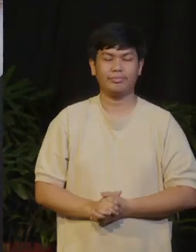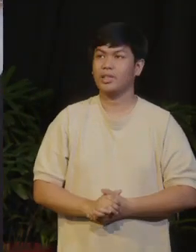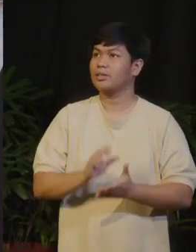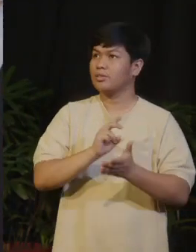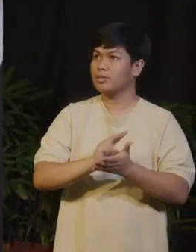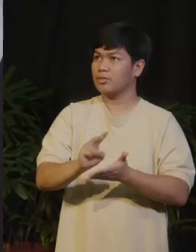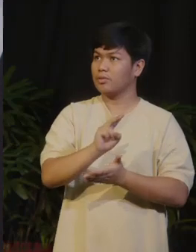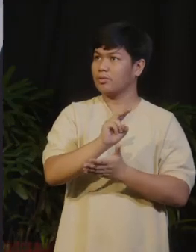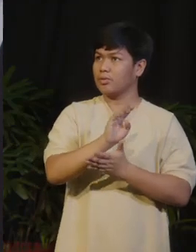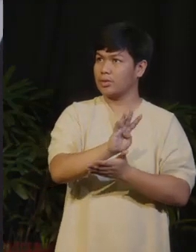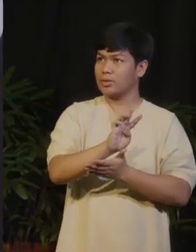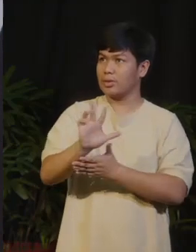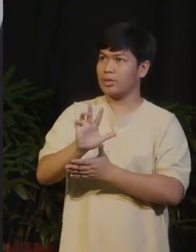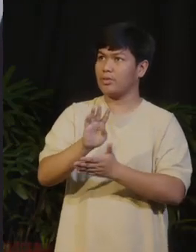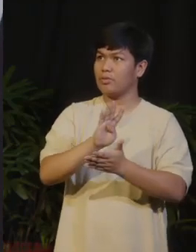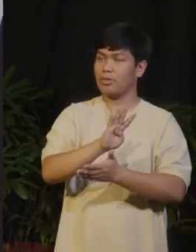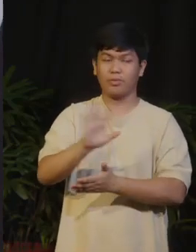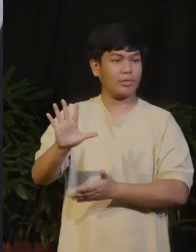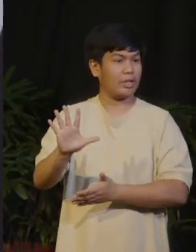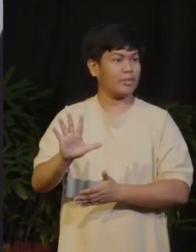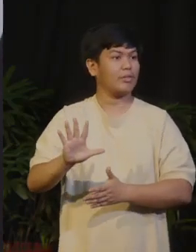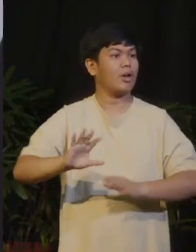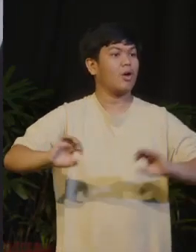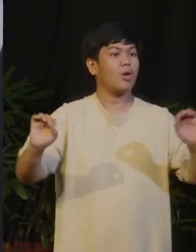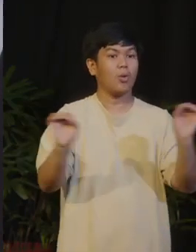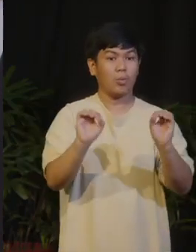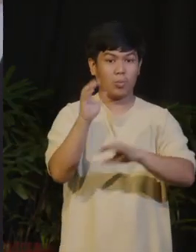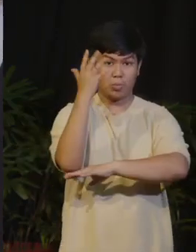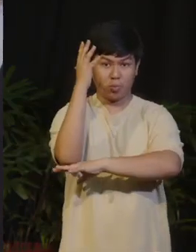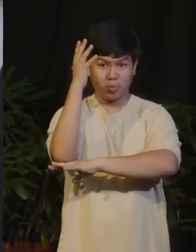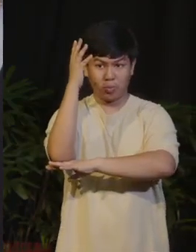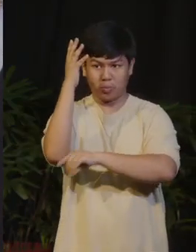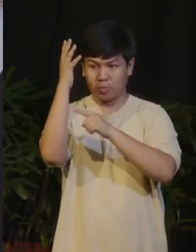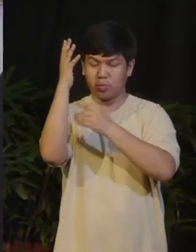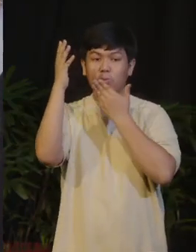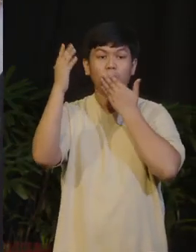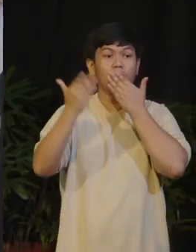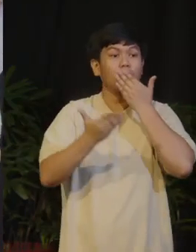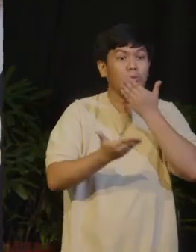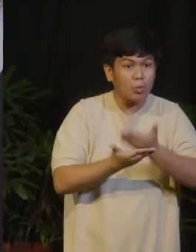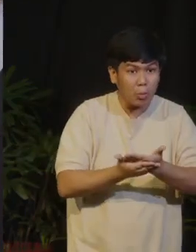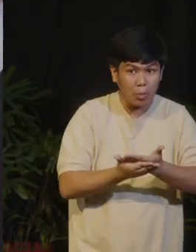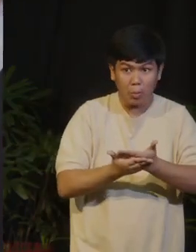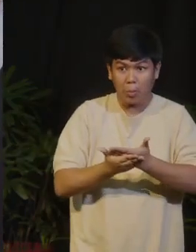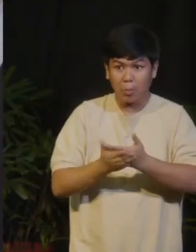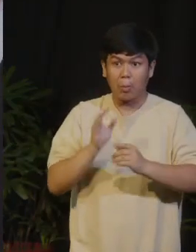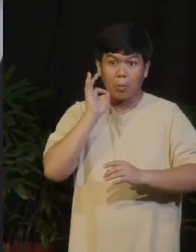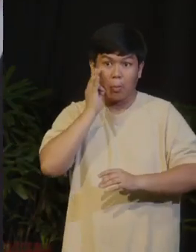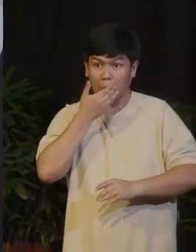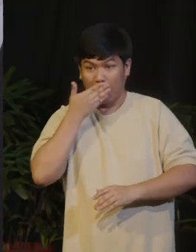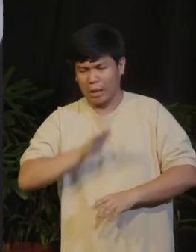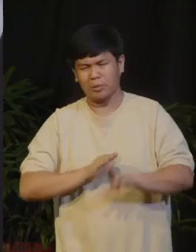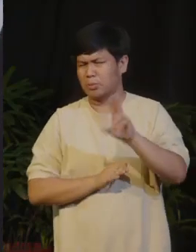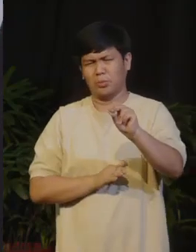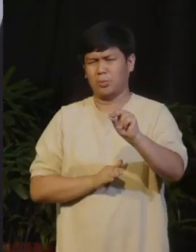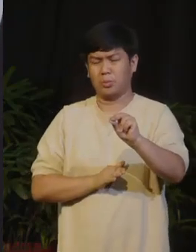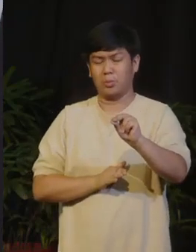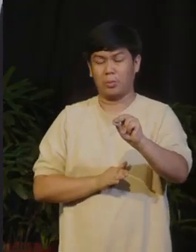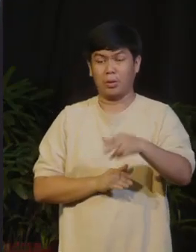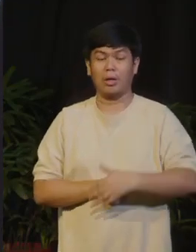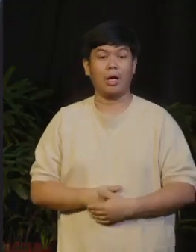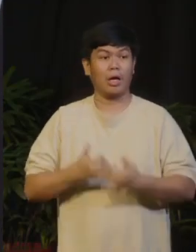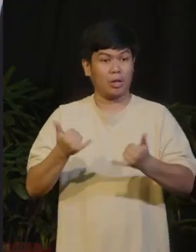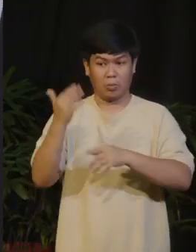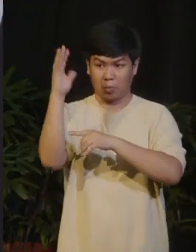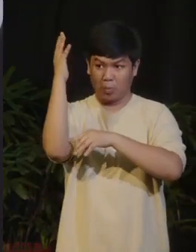43-45, ang sabi doon, "For no good tree bears bad fruit, nor again does a bad tree bear